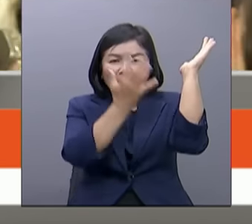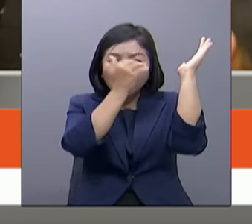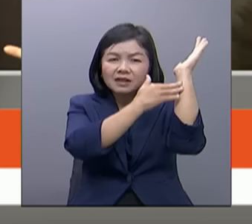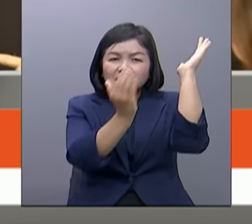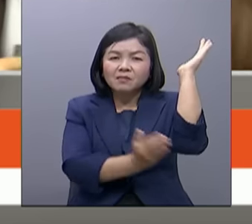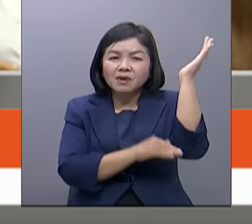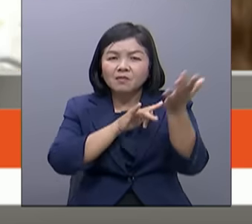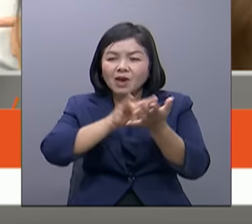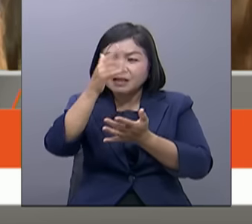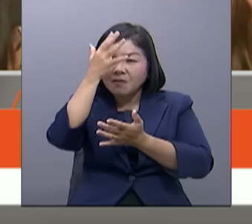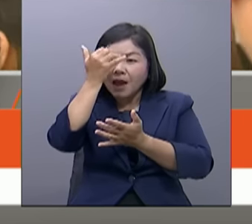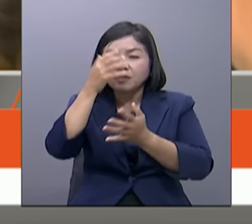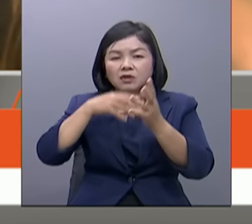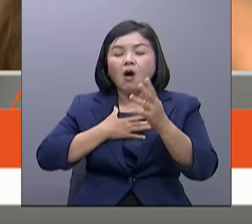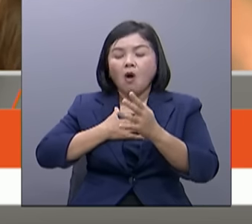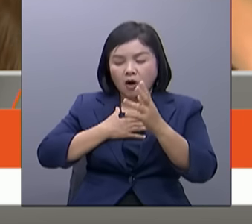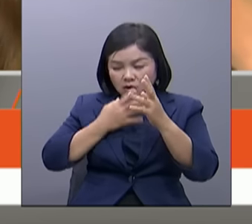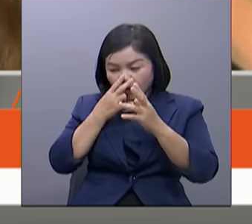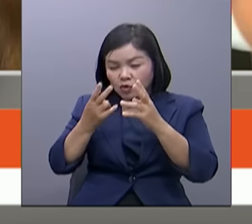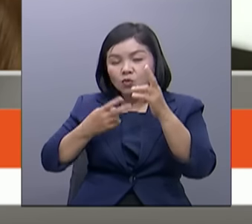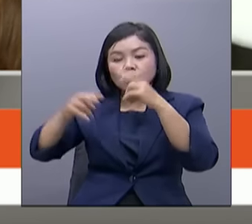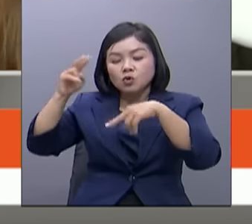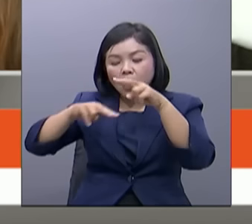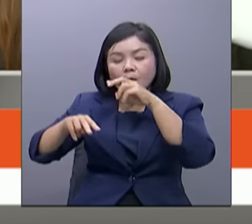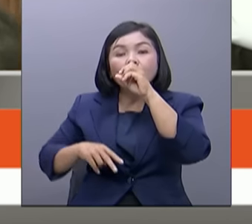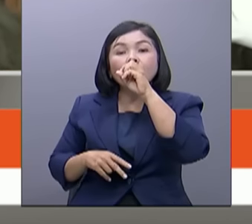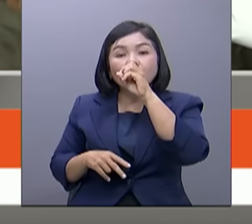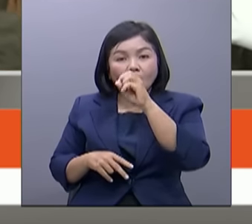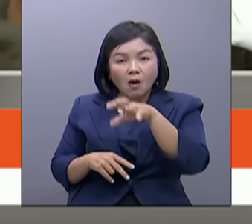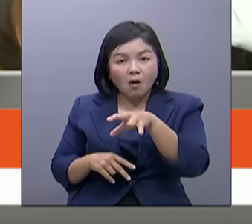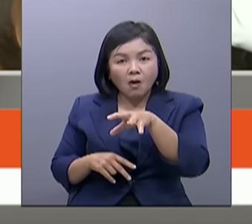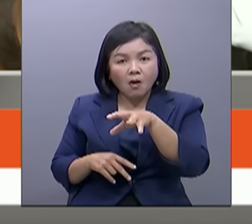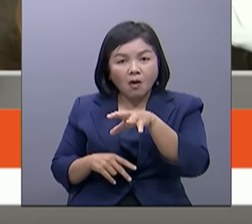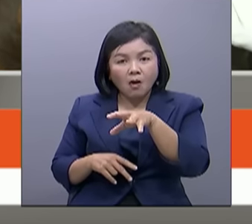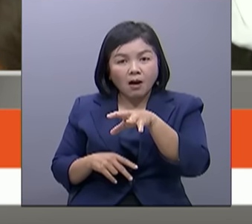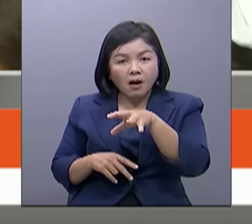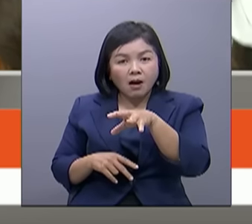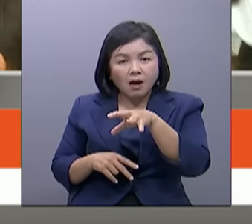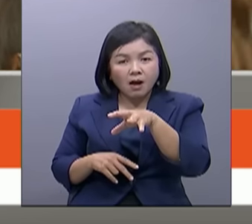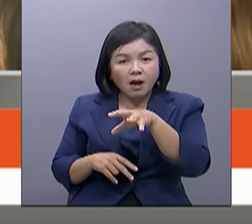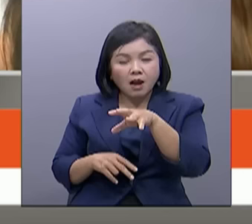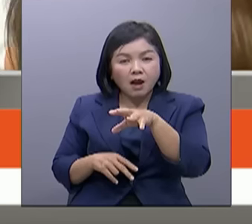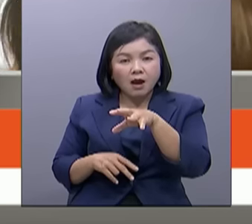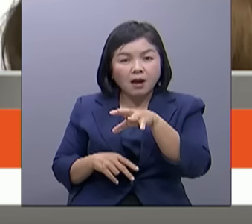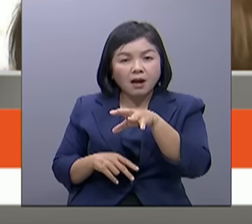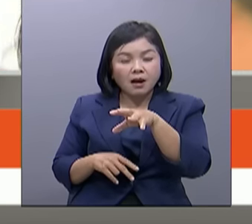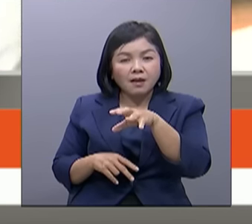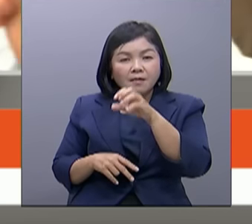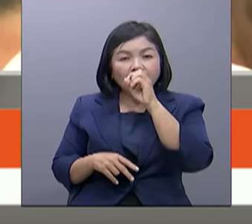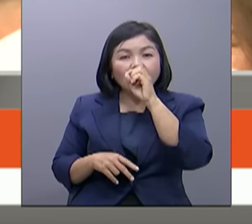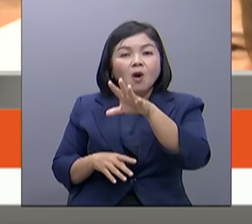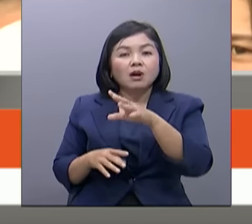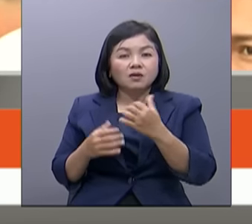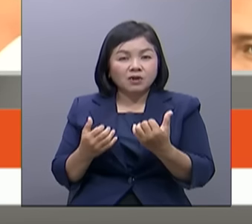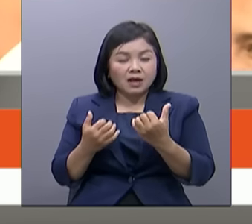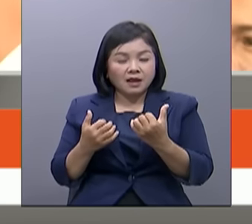ก็เลยไปตรวจสอบดูนะครับก็เลยเอามาบอกกับคุณพรว่าดีกับคุณพึ่งนภ